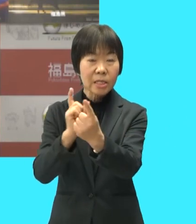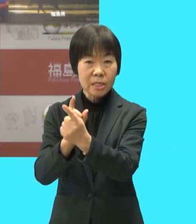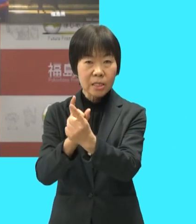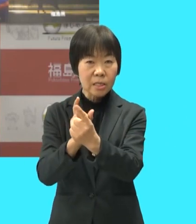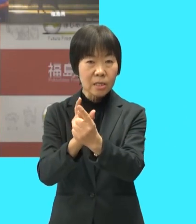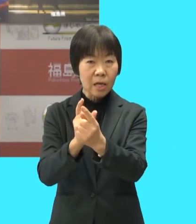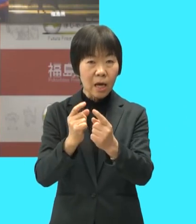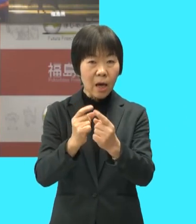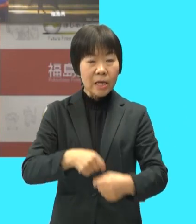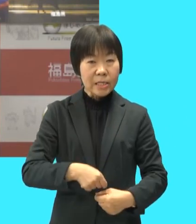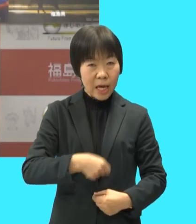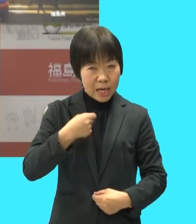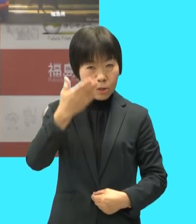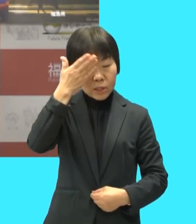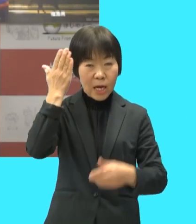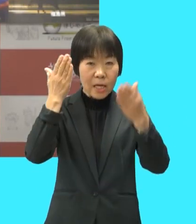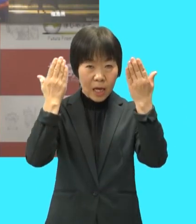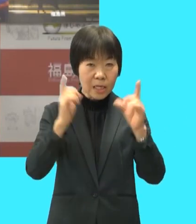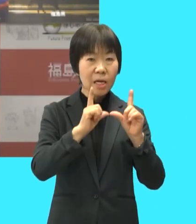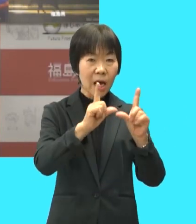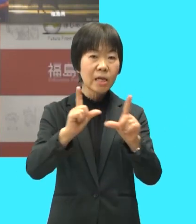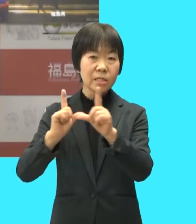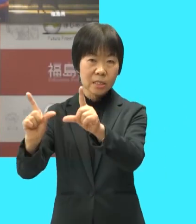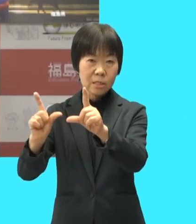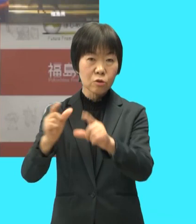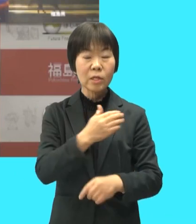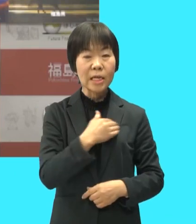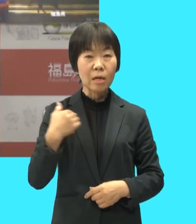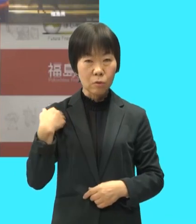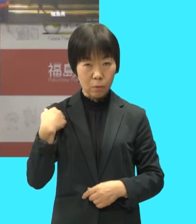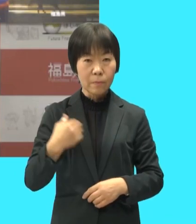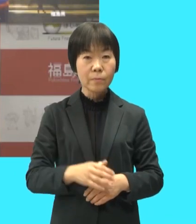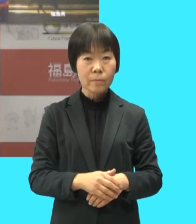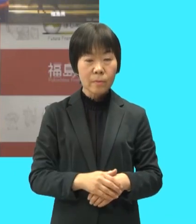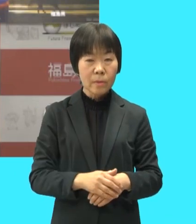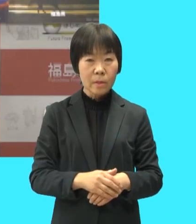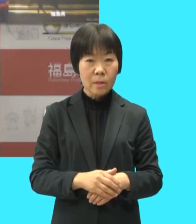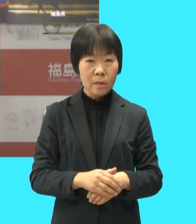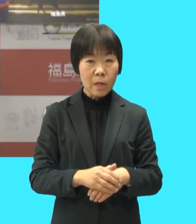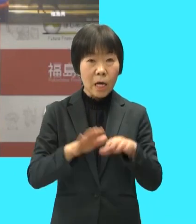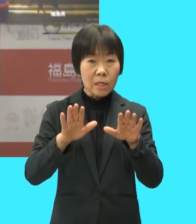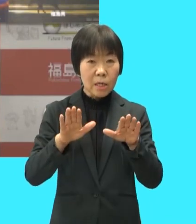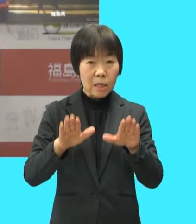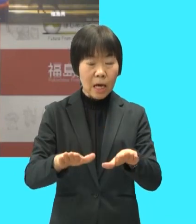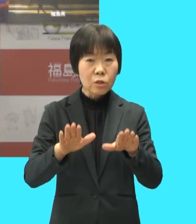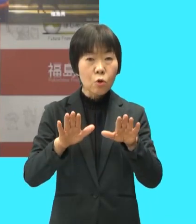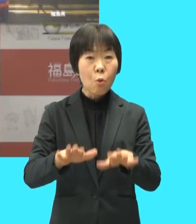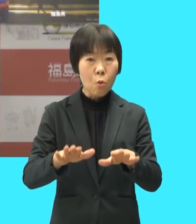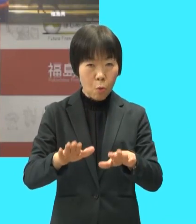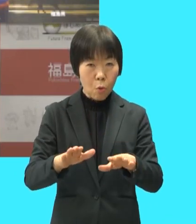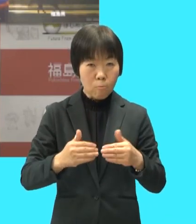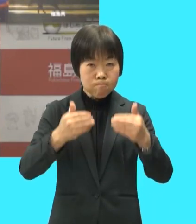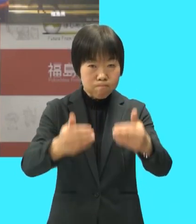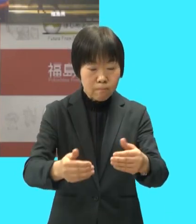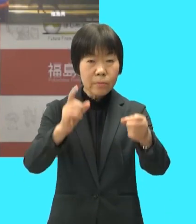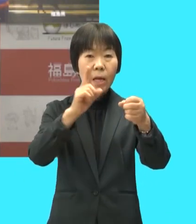正確に丁寧に発信することができたことであります。 現状を一歩でも進めるためには